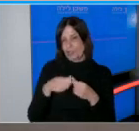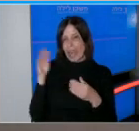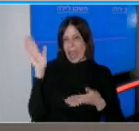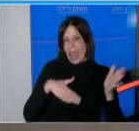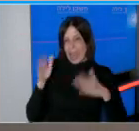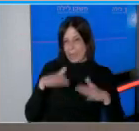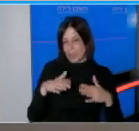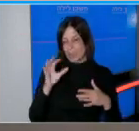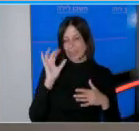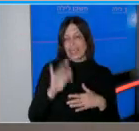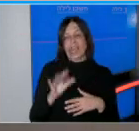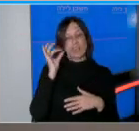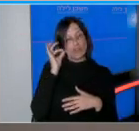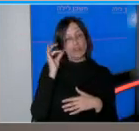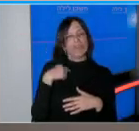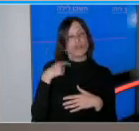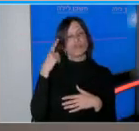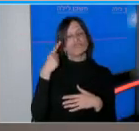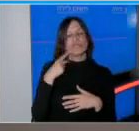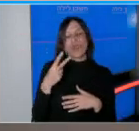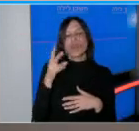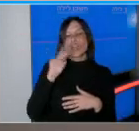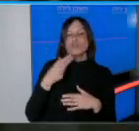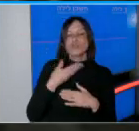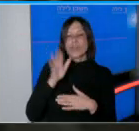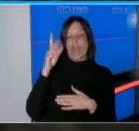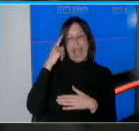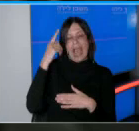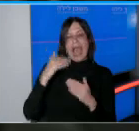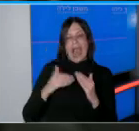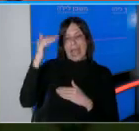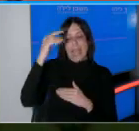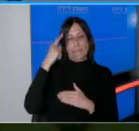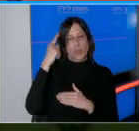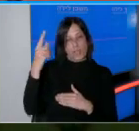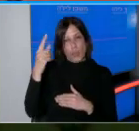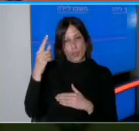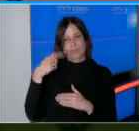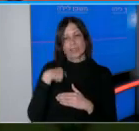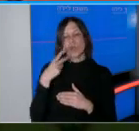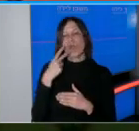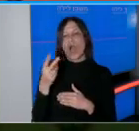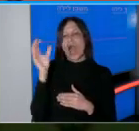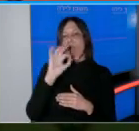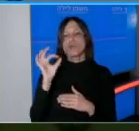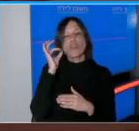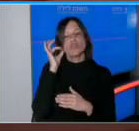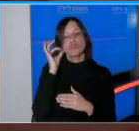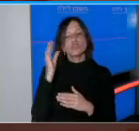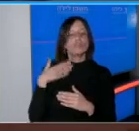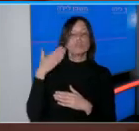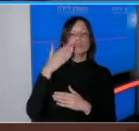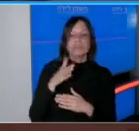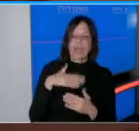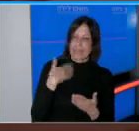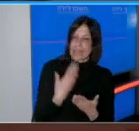עלייה במודעות. אני מוצאת הרבה התעסקות עם זה בתקשורת, אני רואה את זה גם באחוז האנשים שפונים אלינו להתנדב